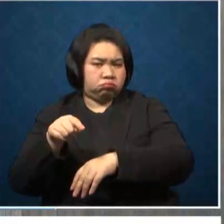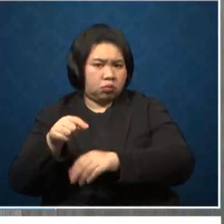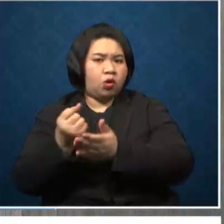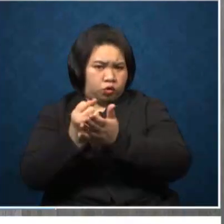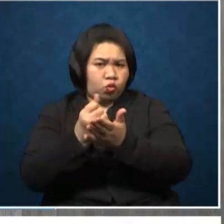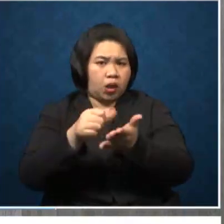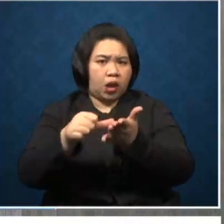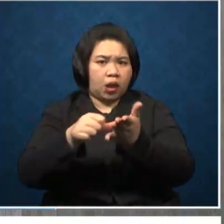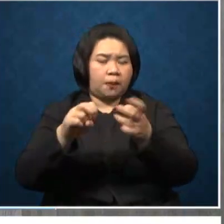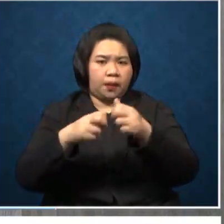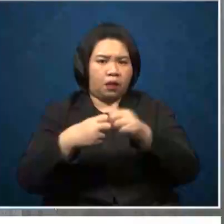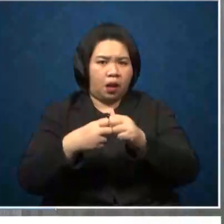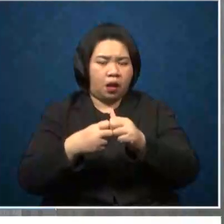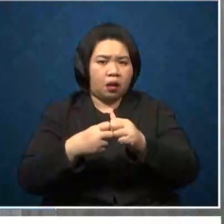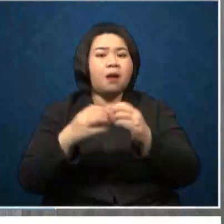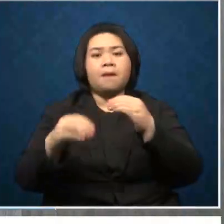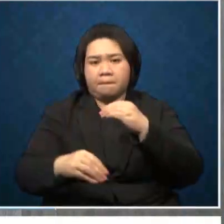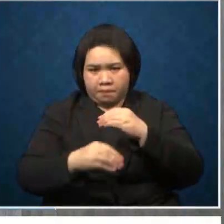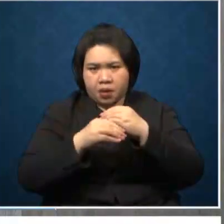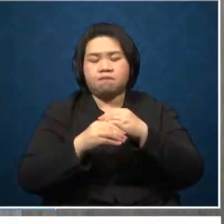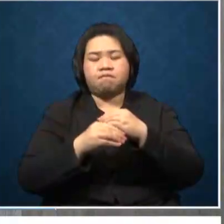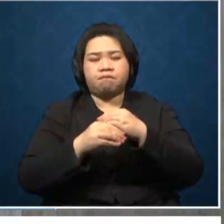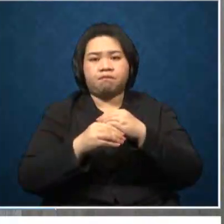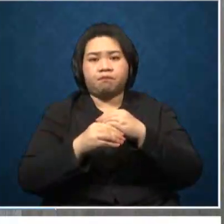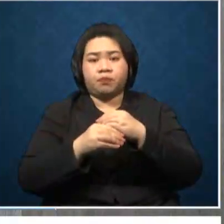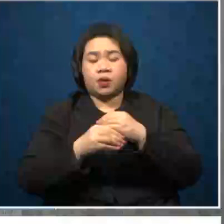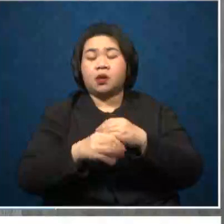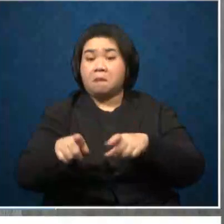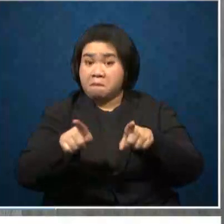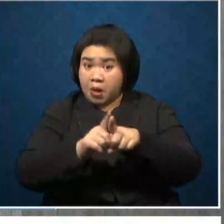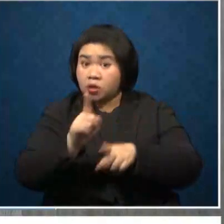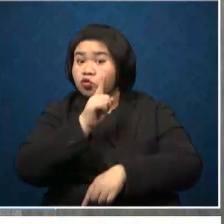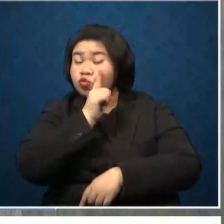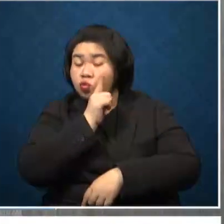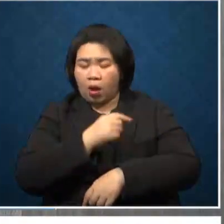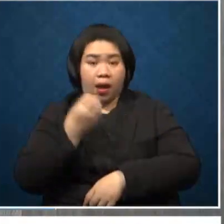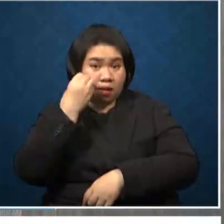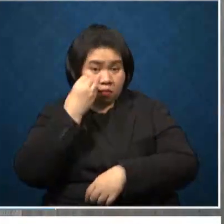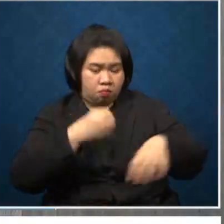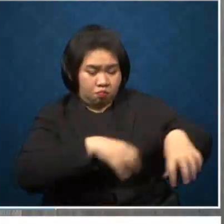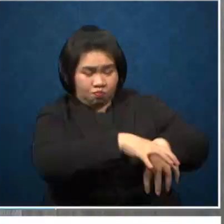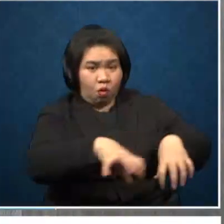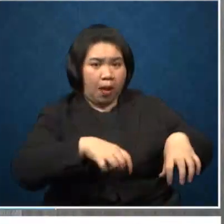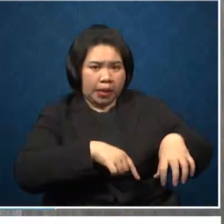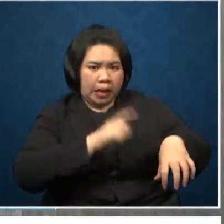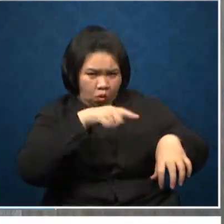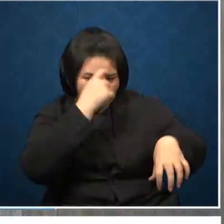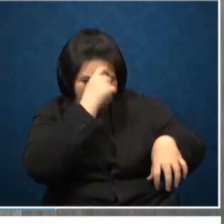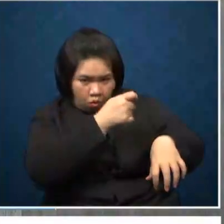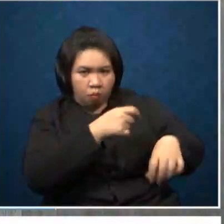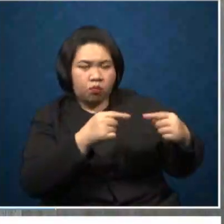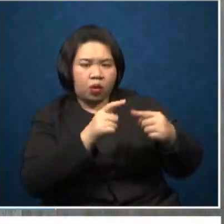นี้ต้องแก้ด้วยการเพิ่มศักยภาพให้ทุกส่วนราชการให้ความสำคัญและเคารพนับถือ